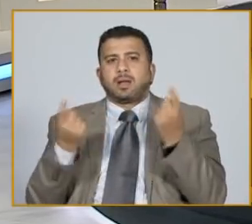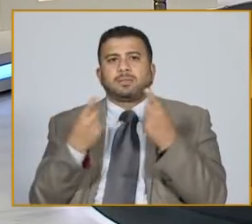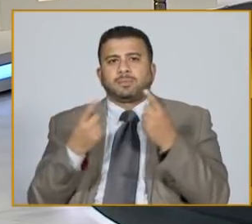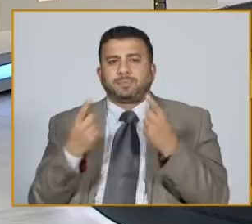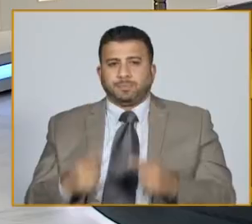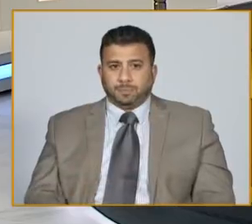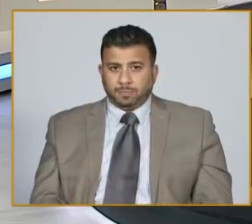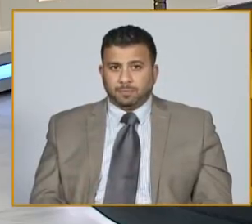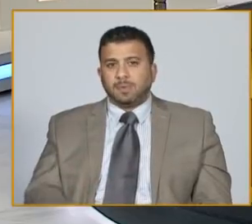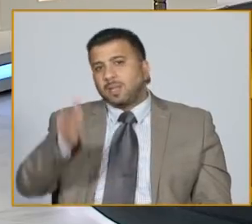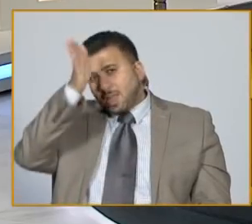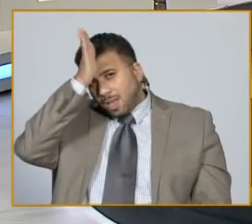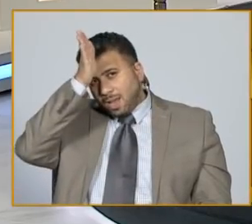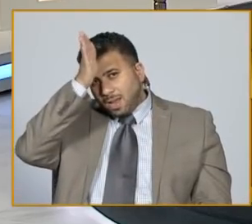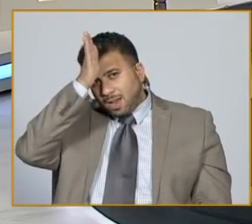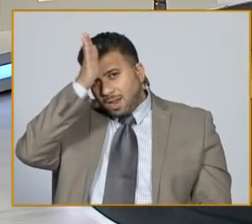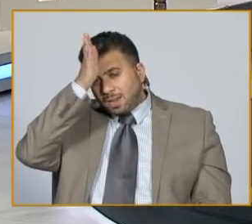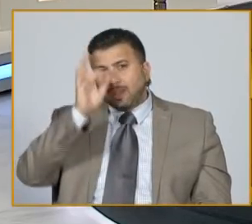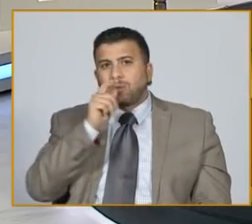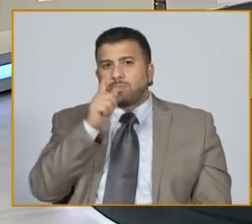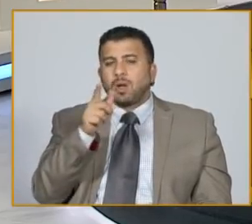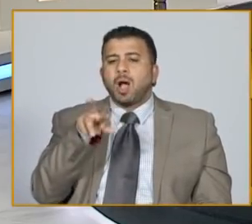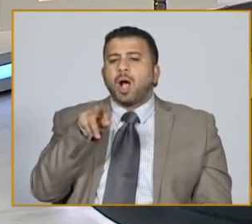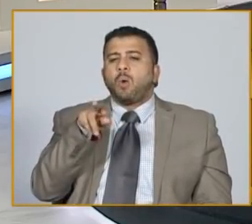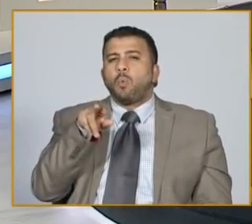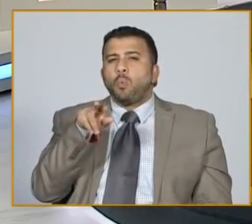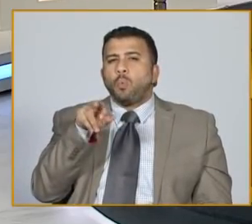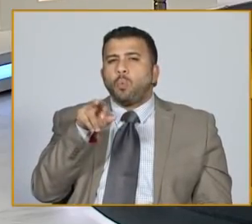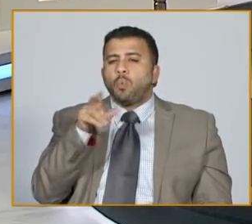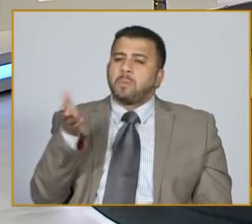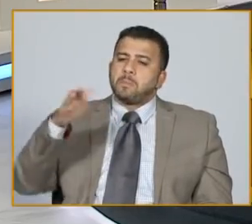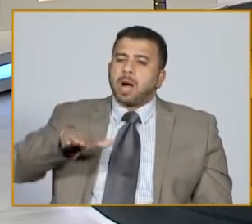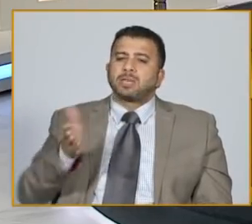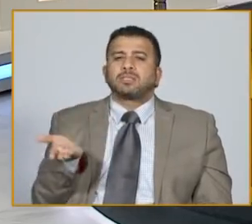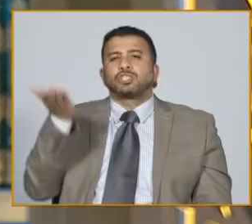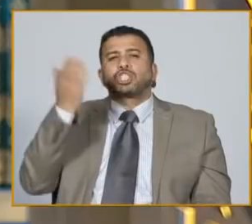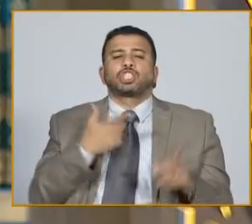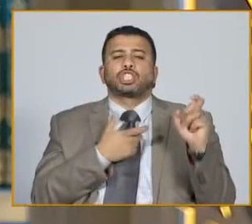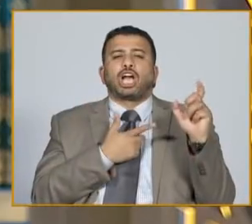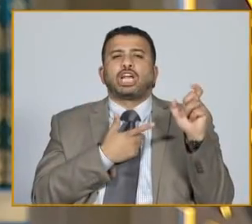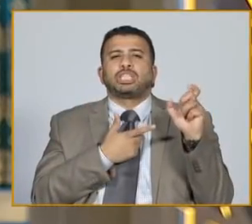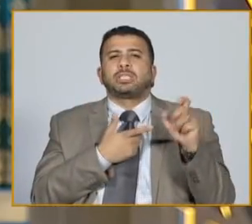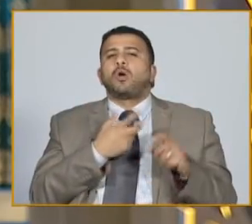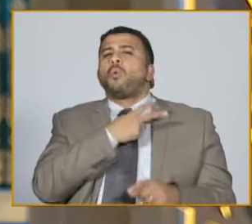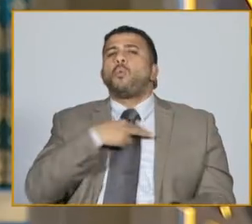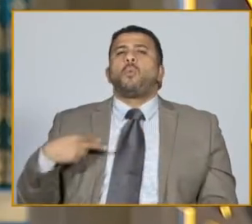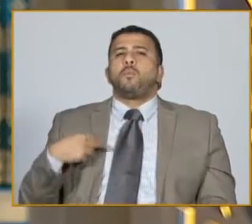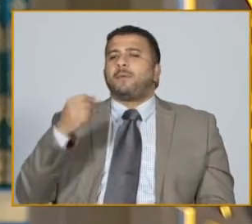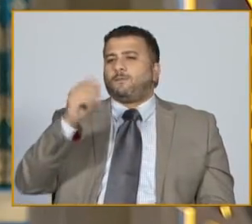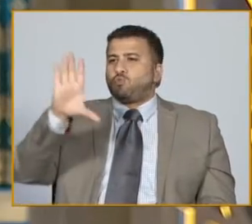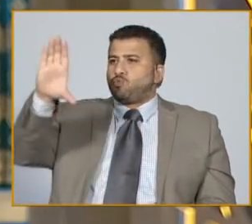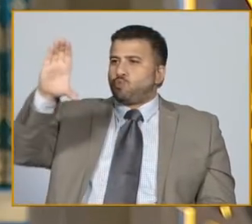الأخ أبو خطاب من العراق يقول بأن أخوه شهيد، ويقول يعني المبلغ المالي الذي صرف له بقي عندي